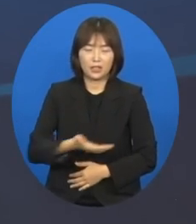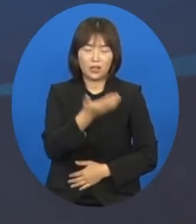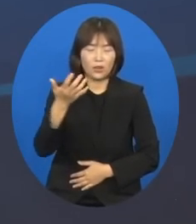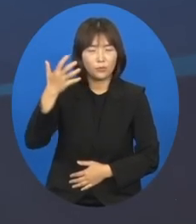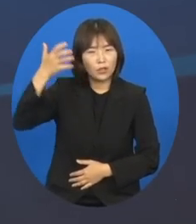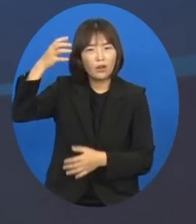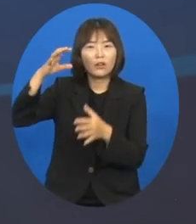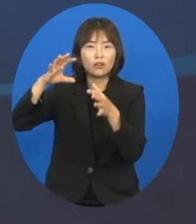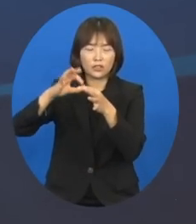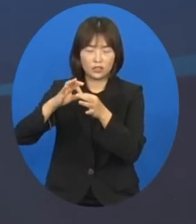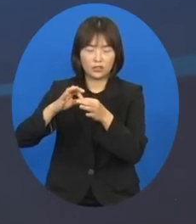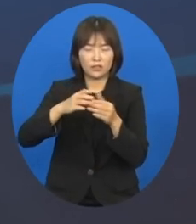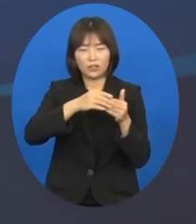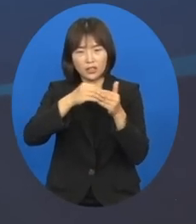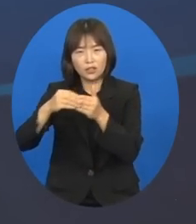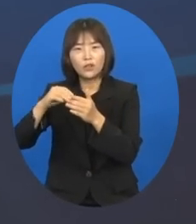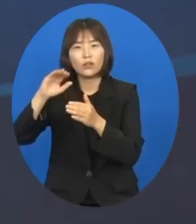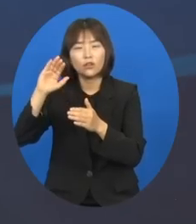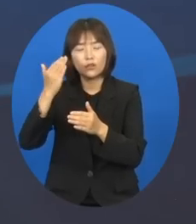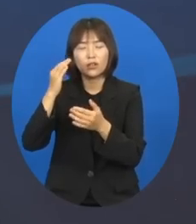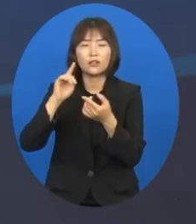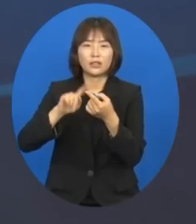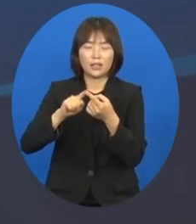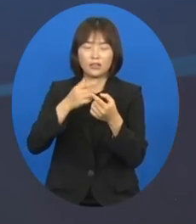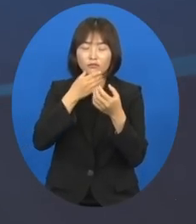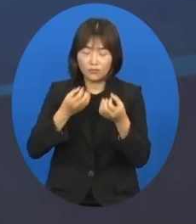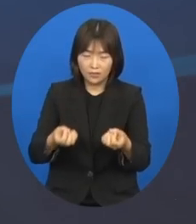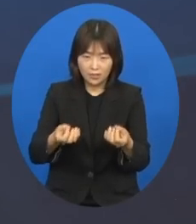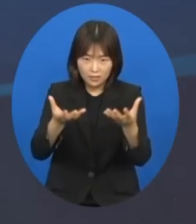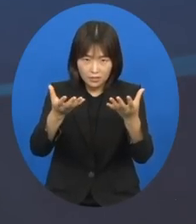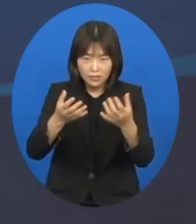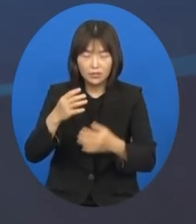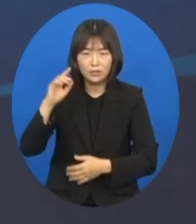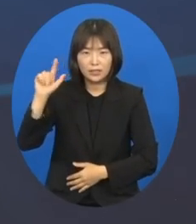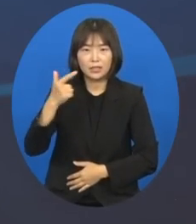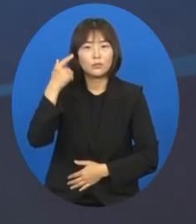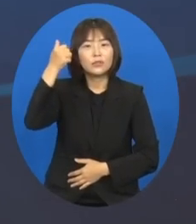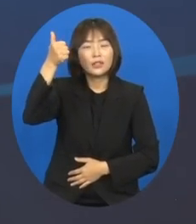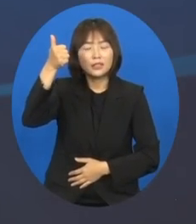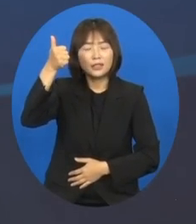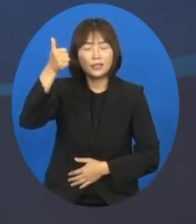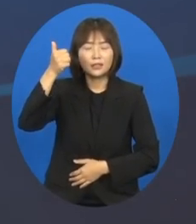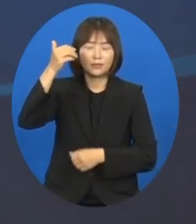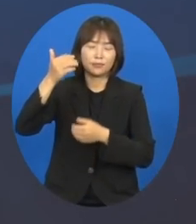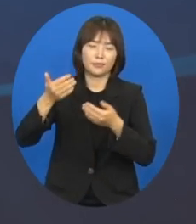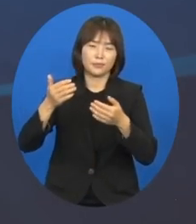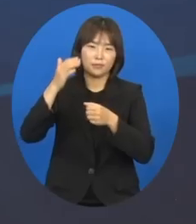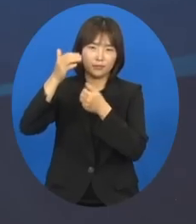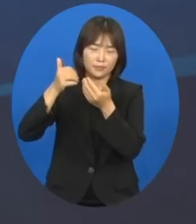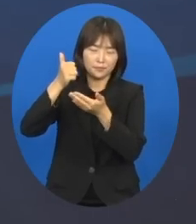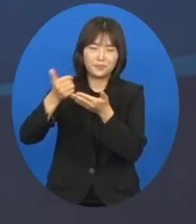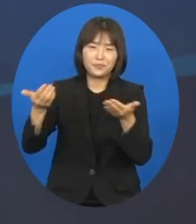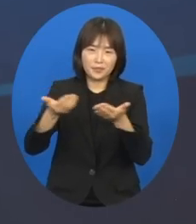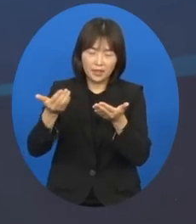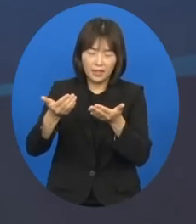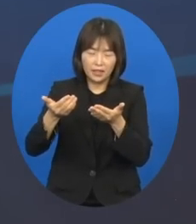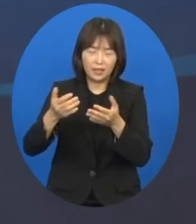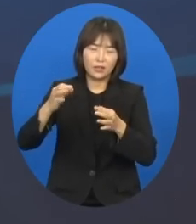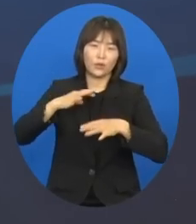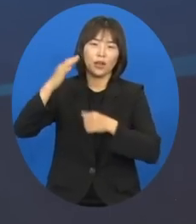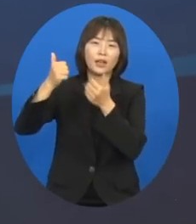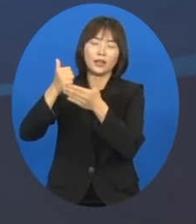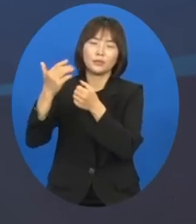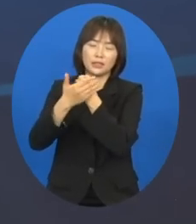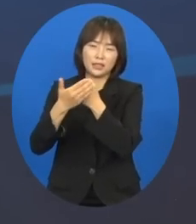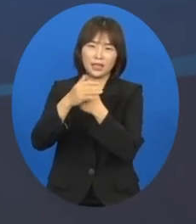리더가 된 것을 다시 한번 축하드리고 우리 목사님의 사역 가운데 하나님의 놀라운 은혜가 함께 하기를 또한 축복합니다